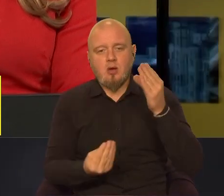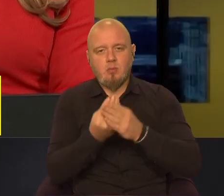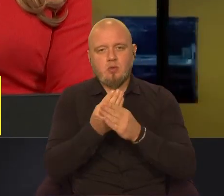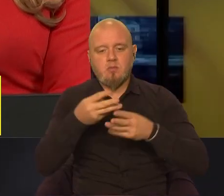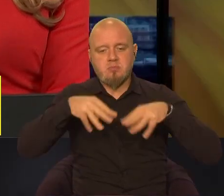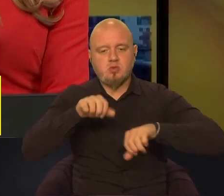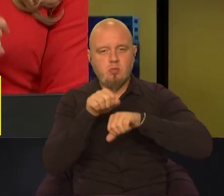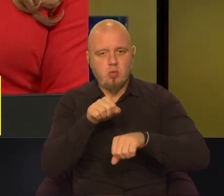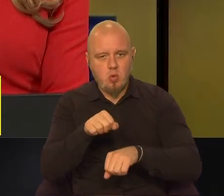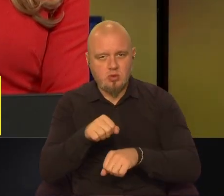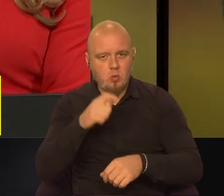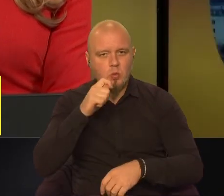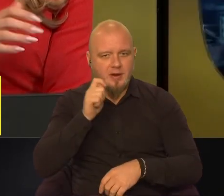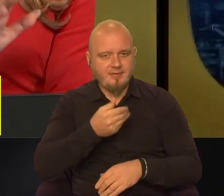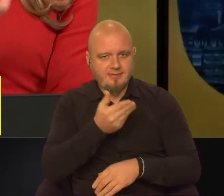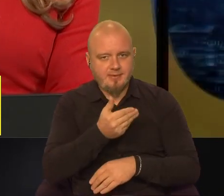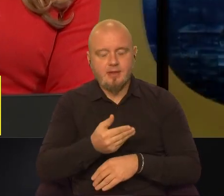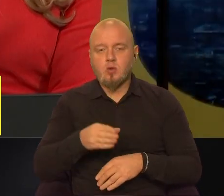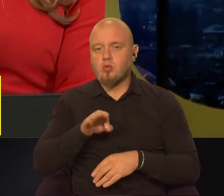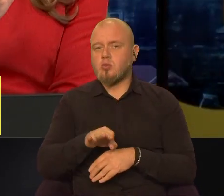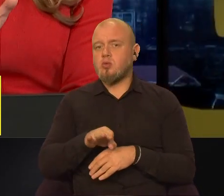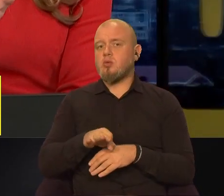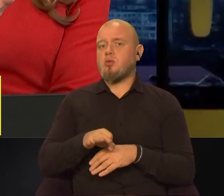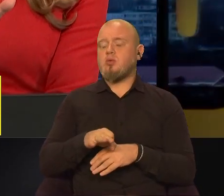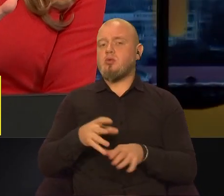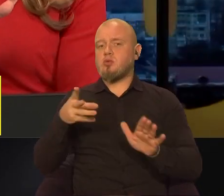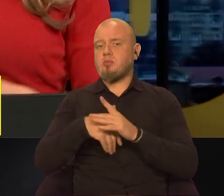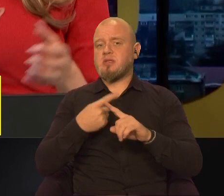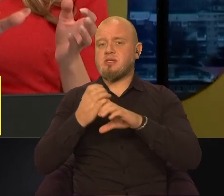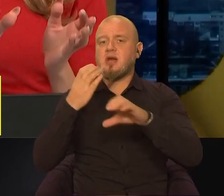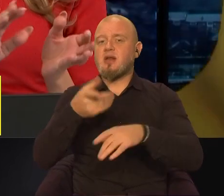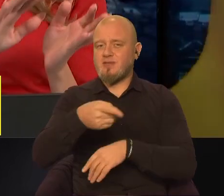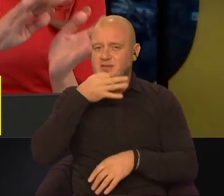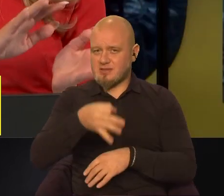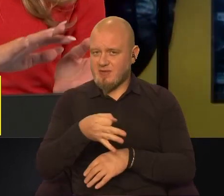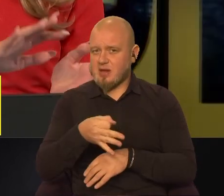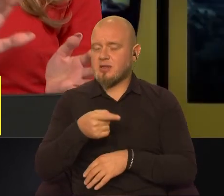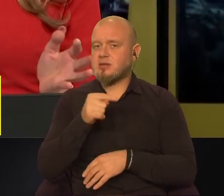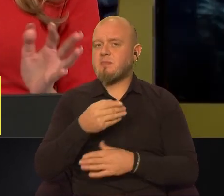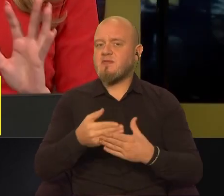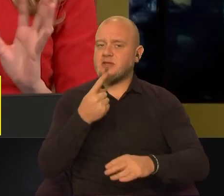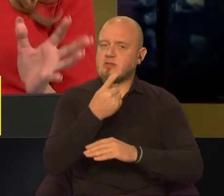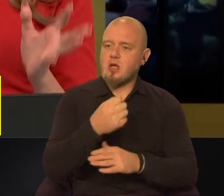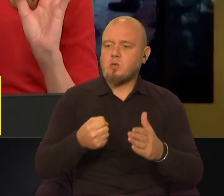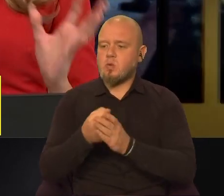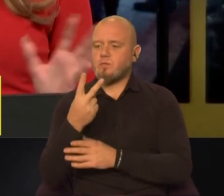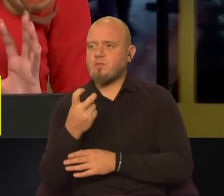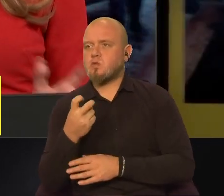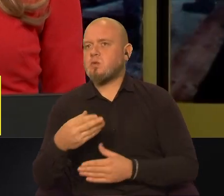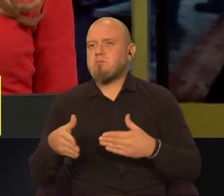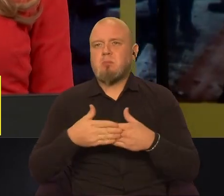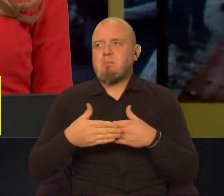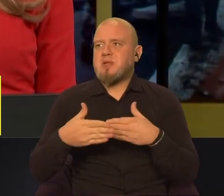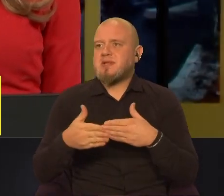оборони український, то, от, зокрема, ці ракети, які ви назвали, там від 100 до 200, ну,